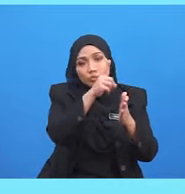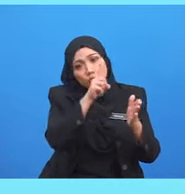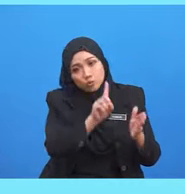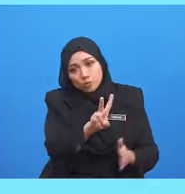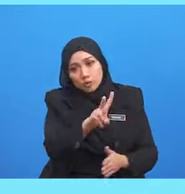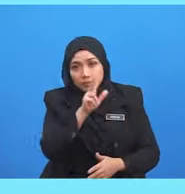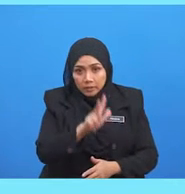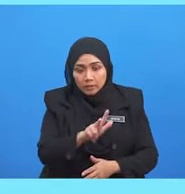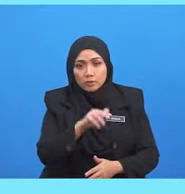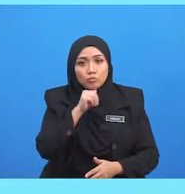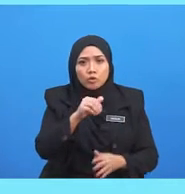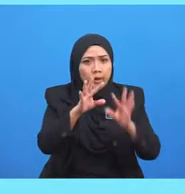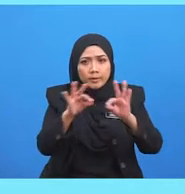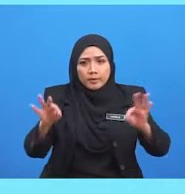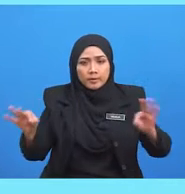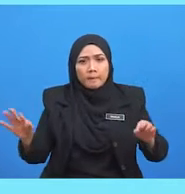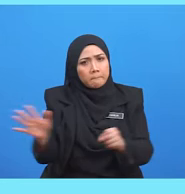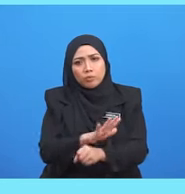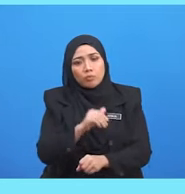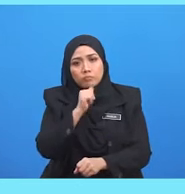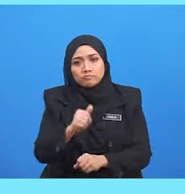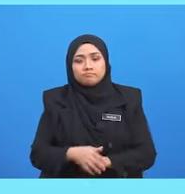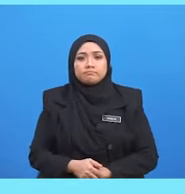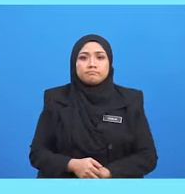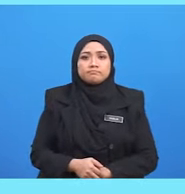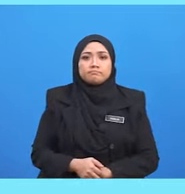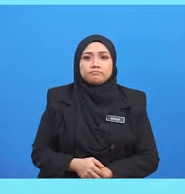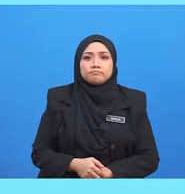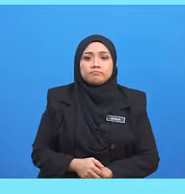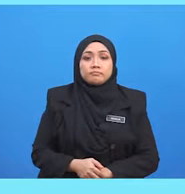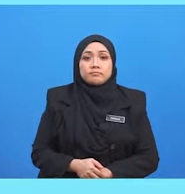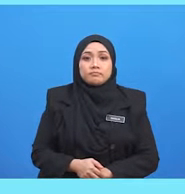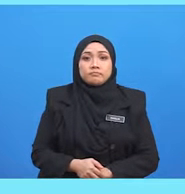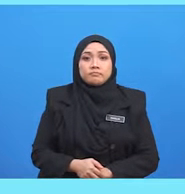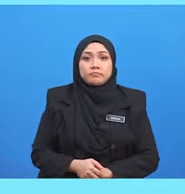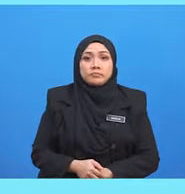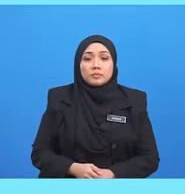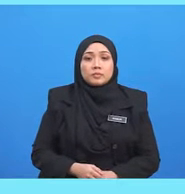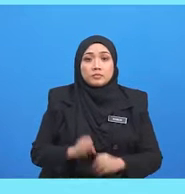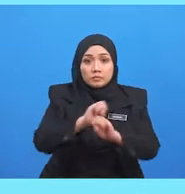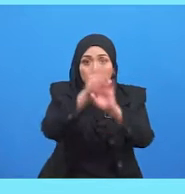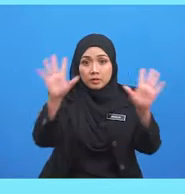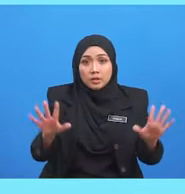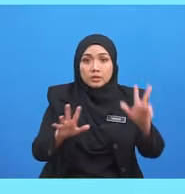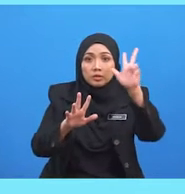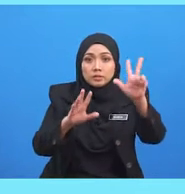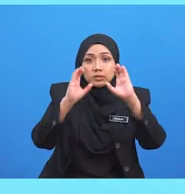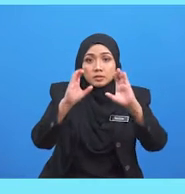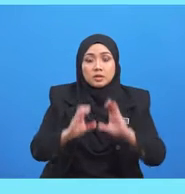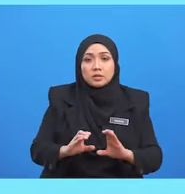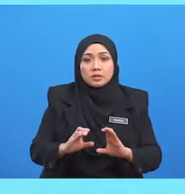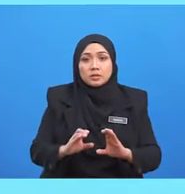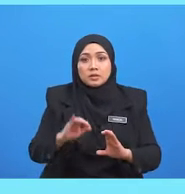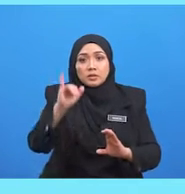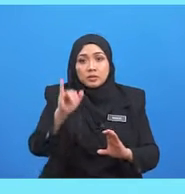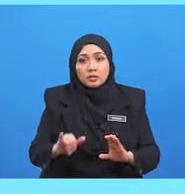Itu yang sebaiknya. Soalan 3. Terangkan tiga cara menjauhi perkara